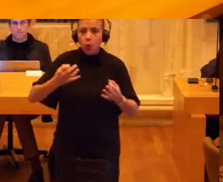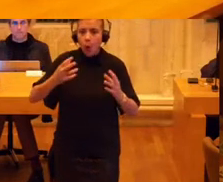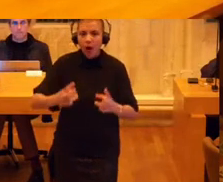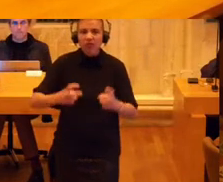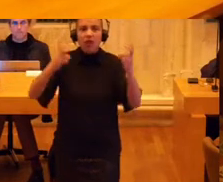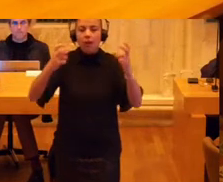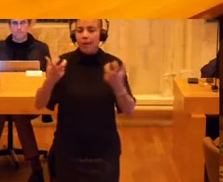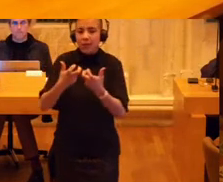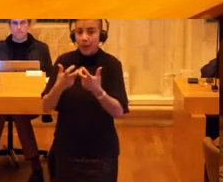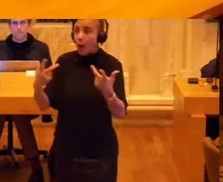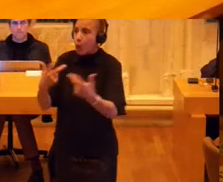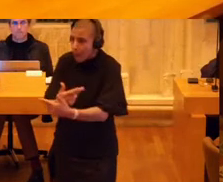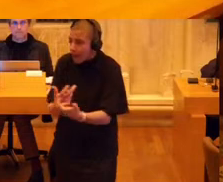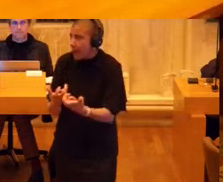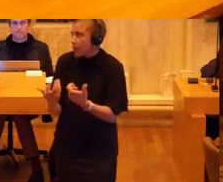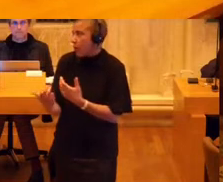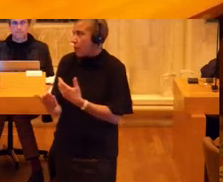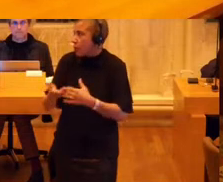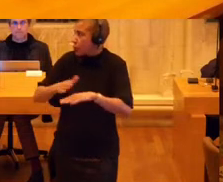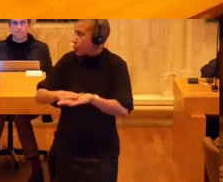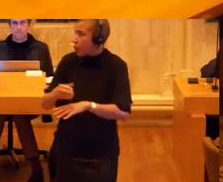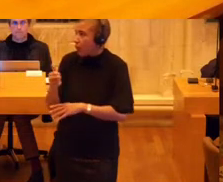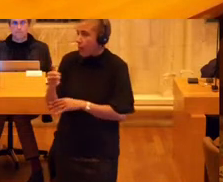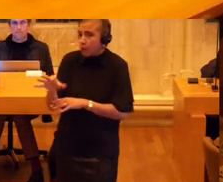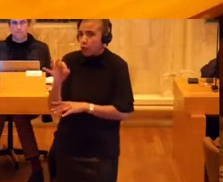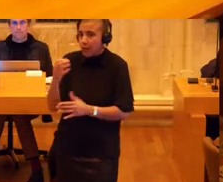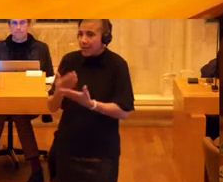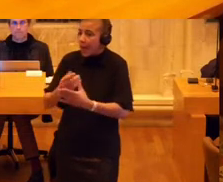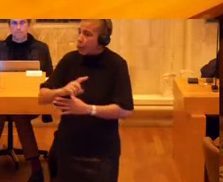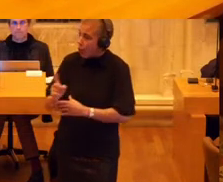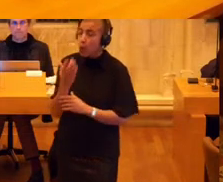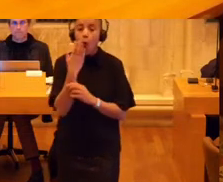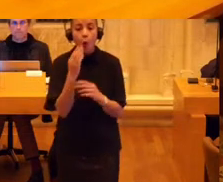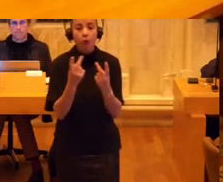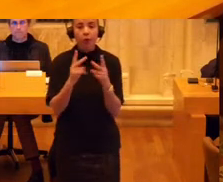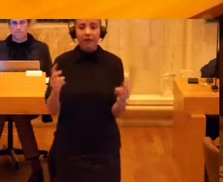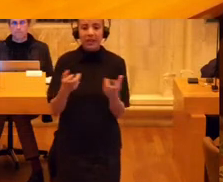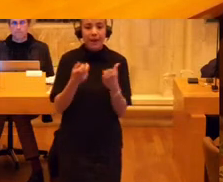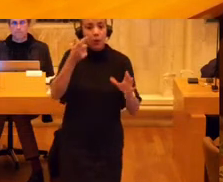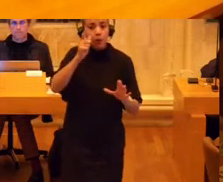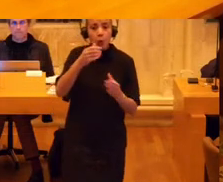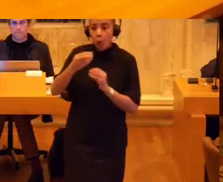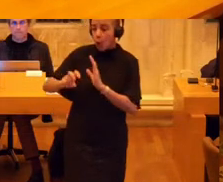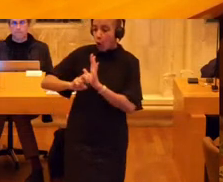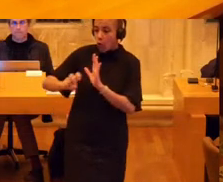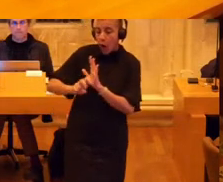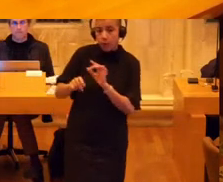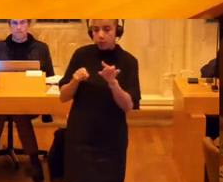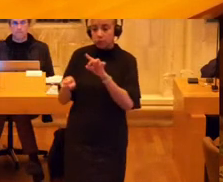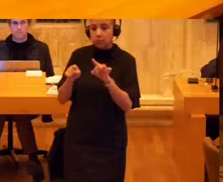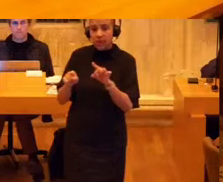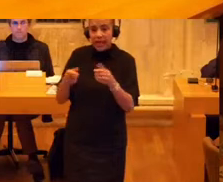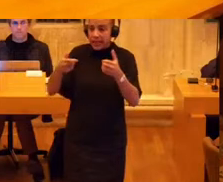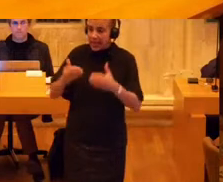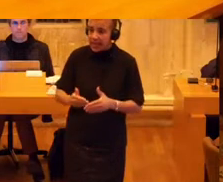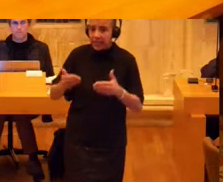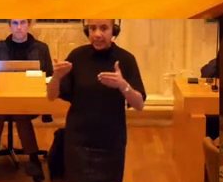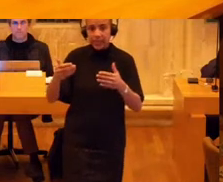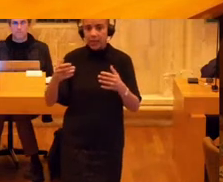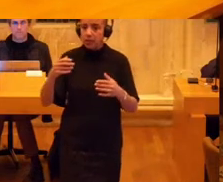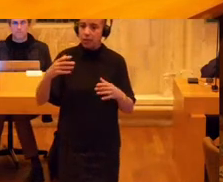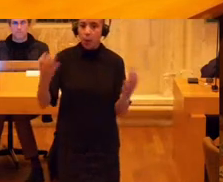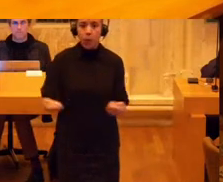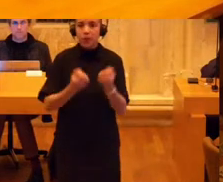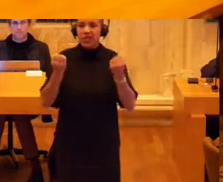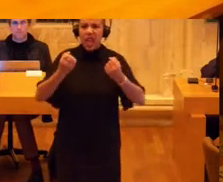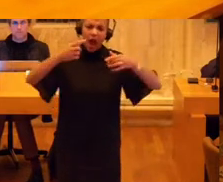Enfin, des villes comme Grenoble, Nantes ou Lyon ont fait le choix de réduire drastiquement la publicité, Grenoble jusqu'à 90%. Des